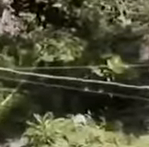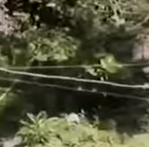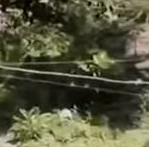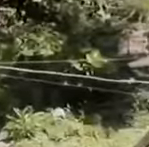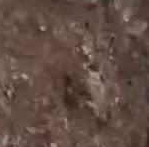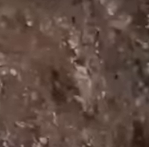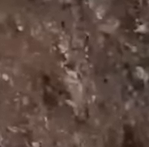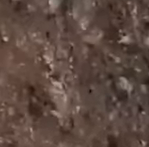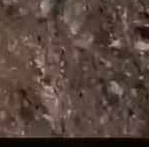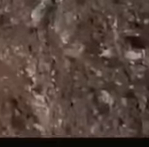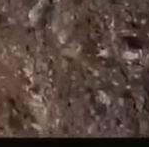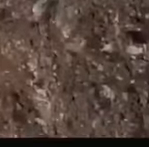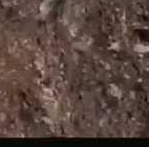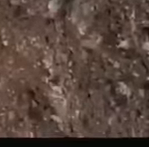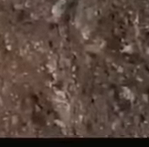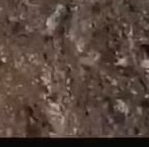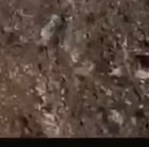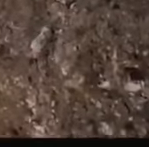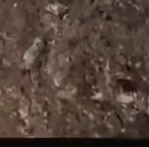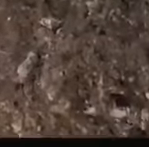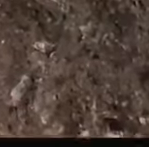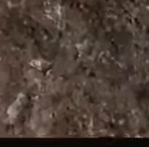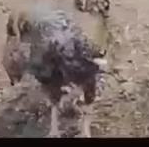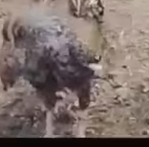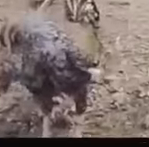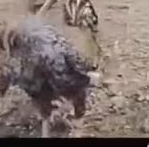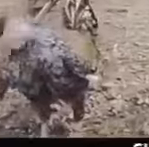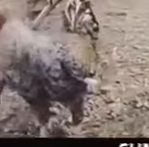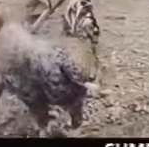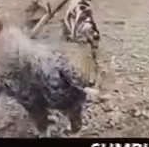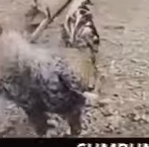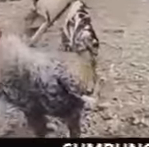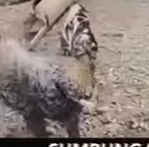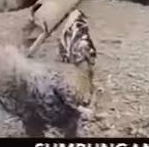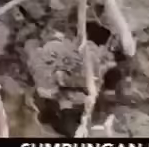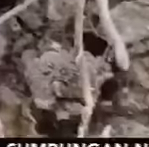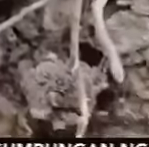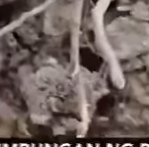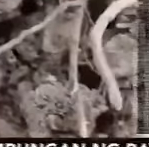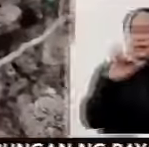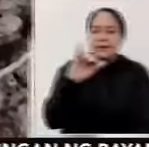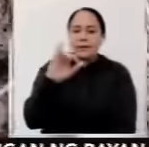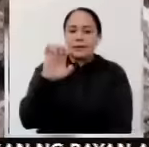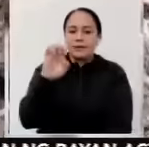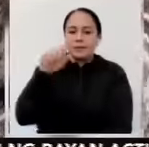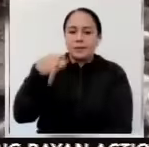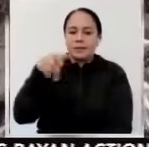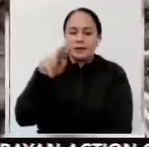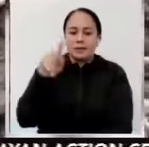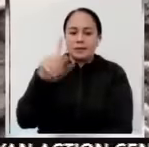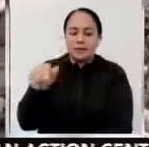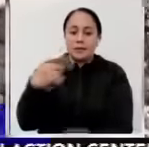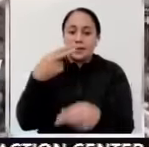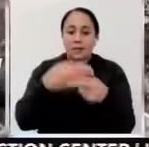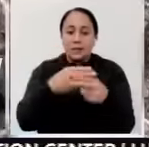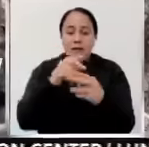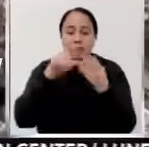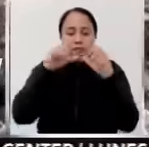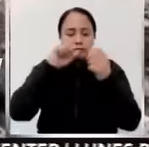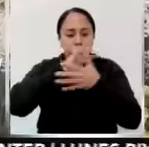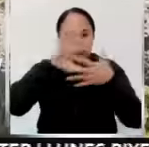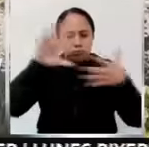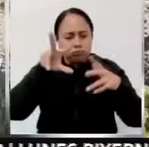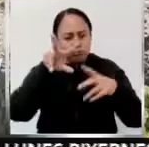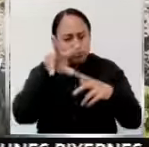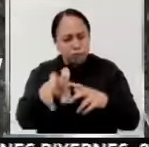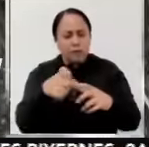Habang naghuhukay para sa ipapatayo nilang bahay sa Esperanza, Masbate, ang vlogger na si Baby June may nadiskubre. May napansin po si Papa na tumutulo yung